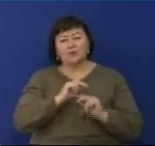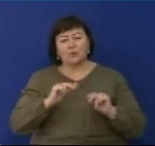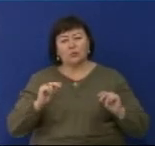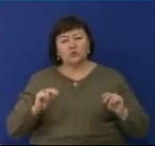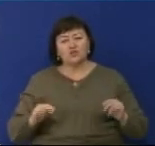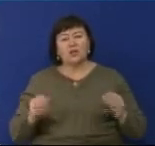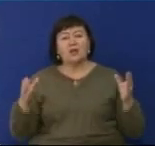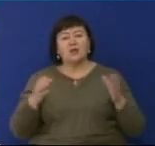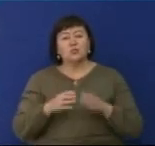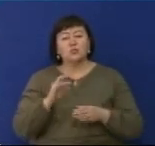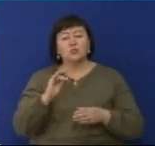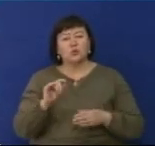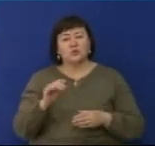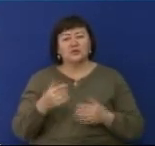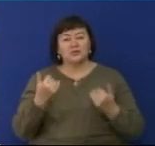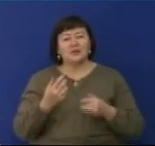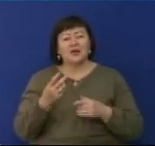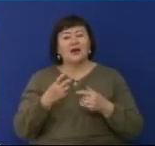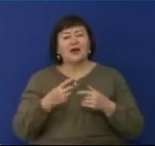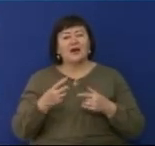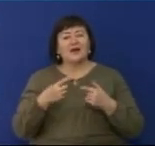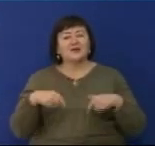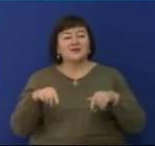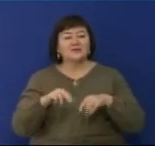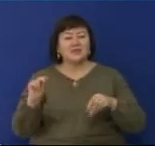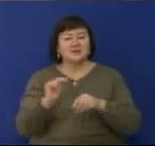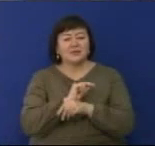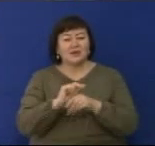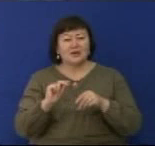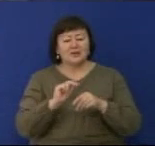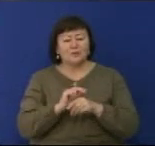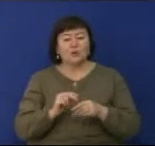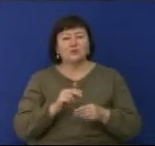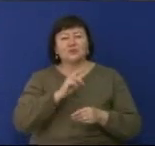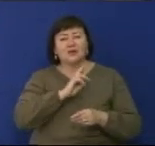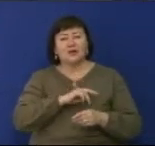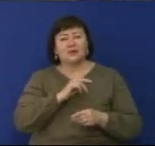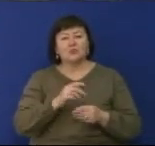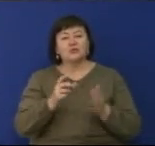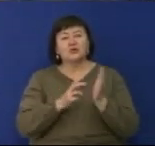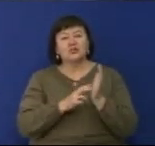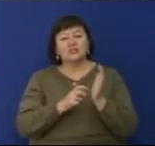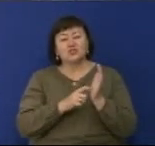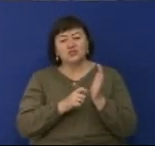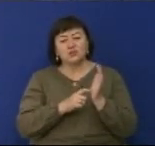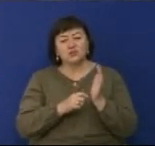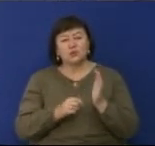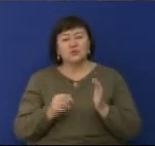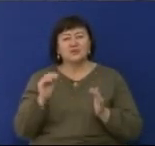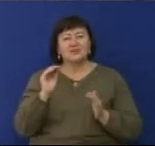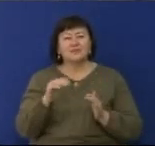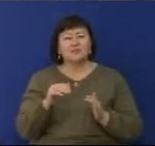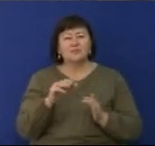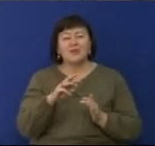в этом году для проведения ремонтных работ в объектах образования выделялись 600 с лишним миллионов тенге капитальному ремонту подверглись 6